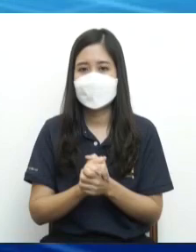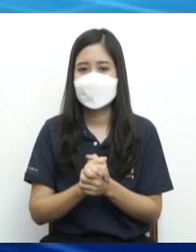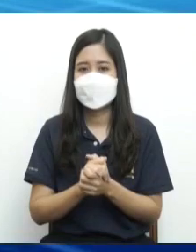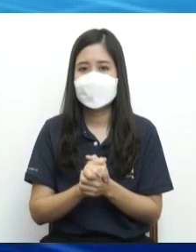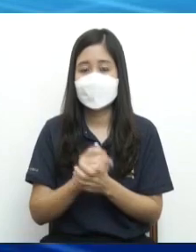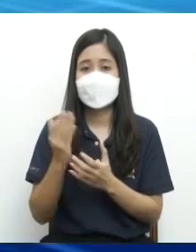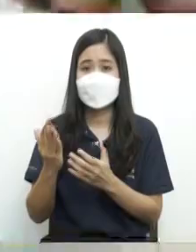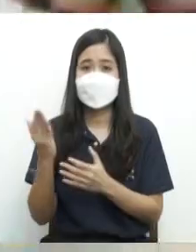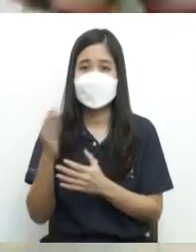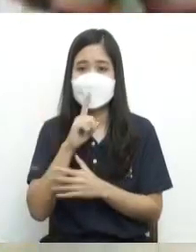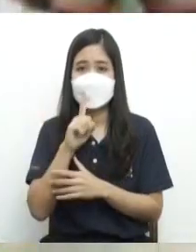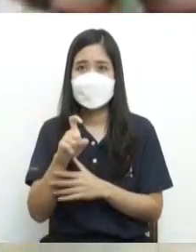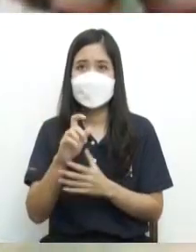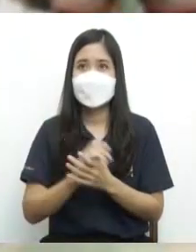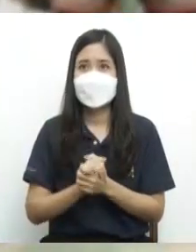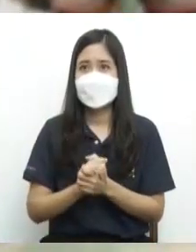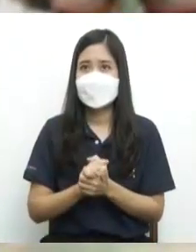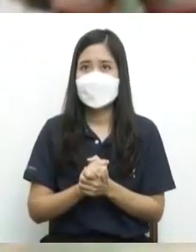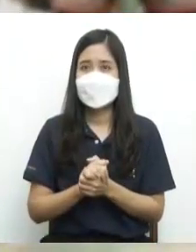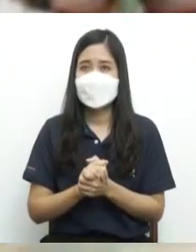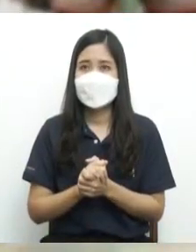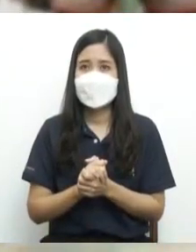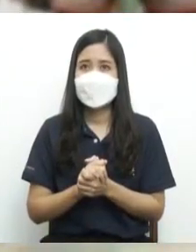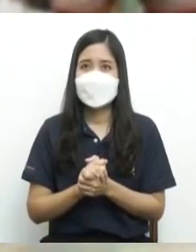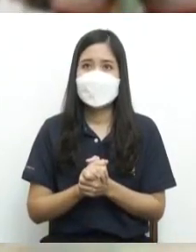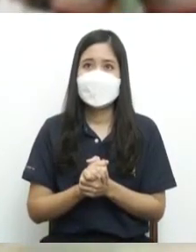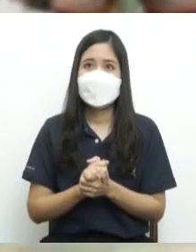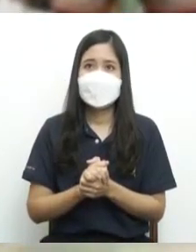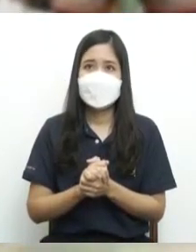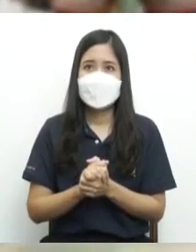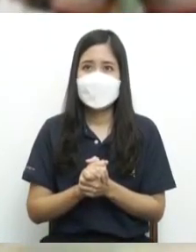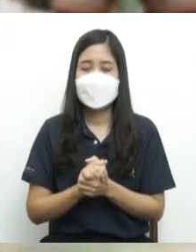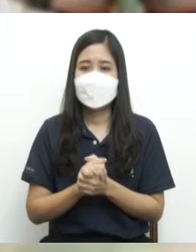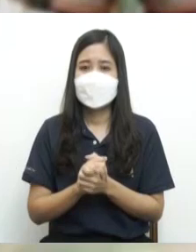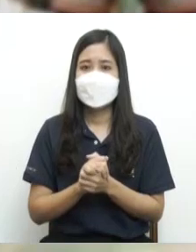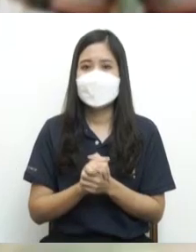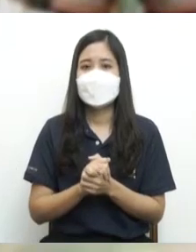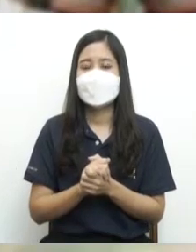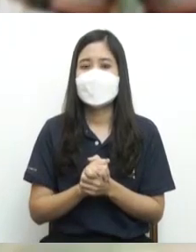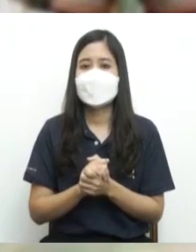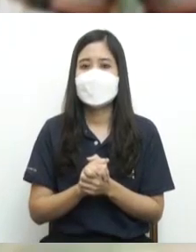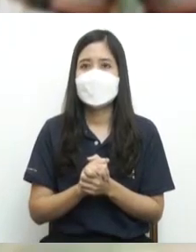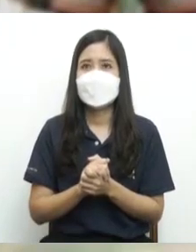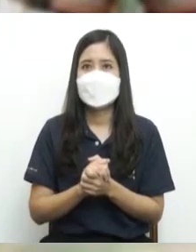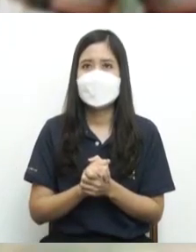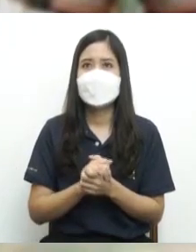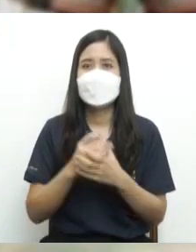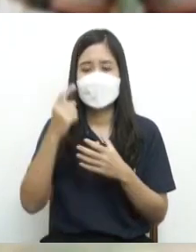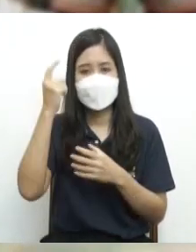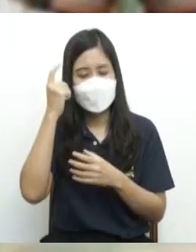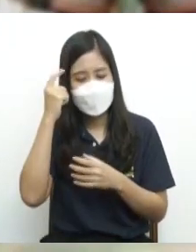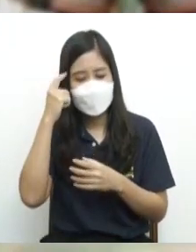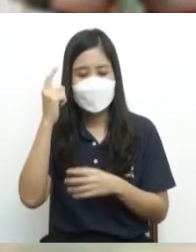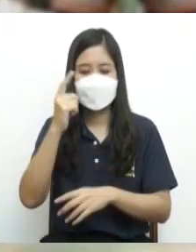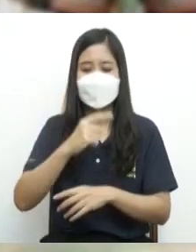คะ ก็ต่อจากท่านสนิทก็แล้วกันนะข้อแรกก็คือกำลังใจครับสิ่งที่ให้กันได้ไม่มีวันหยุดแล้วเป็นสิ่ง